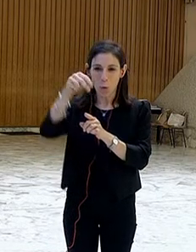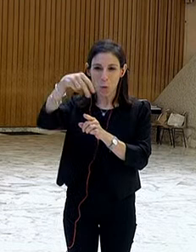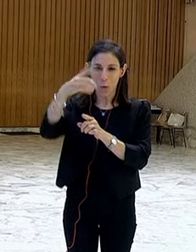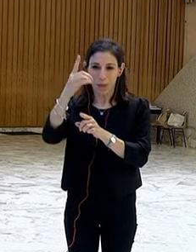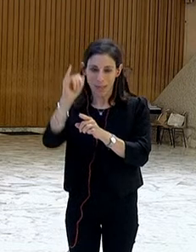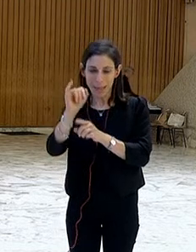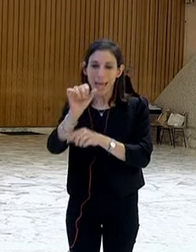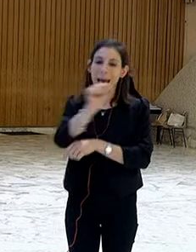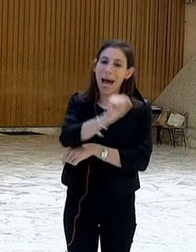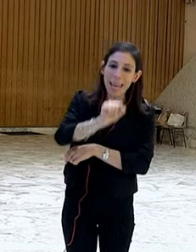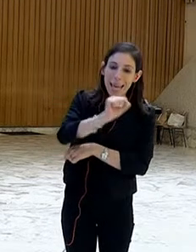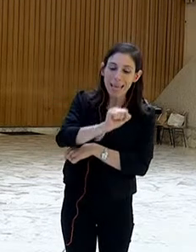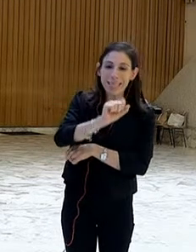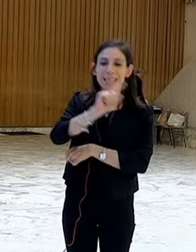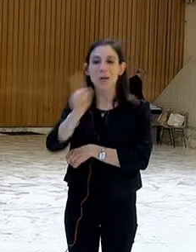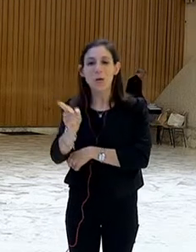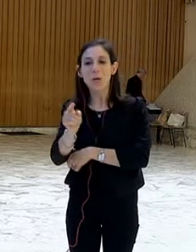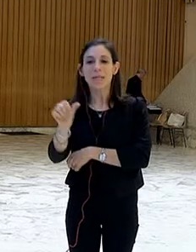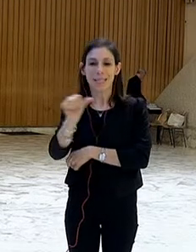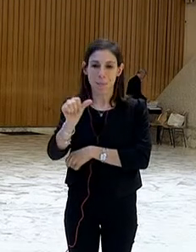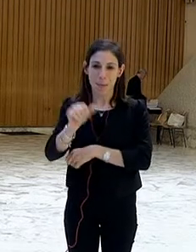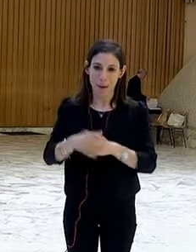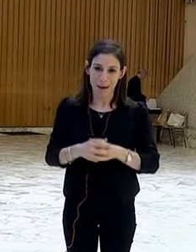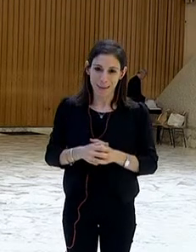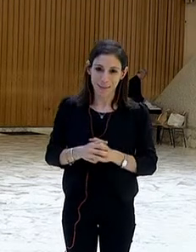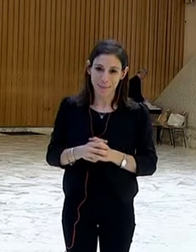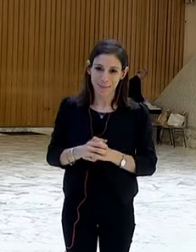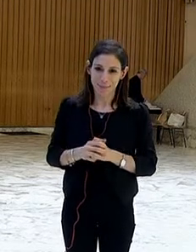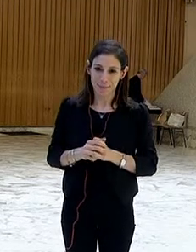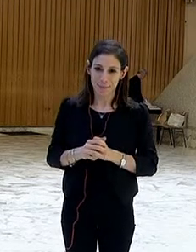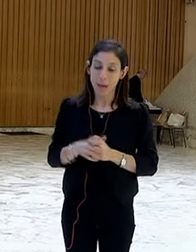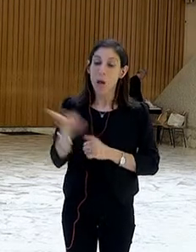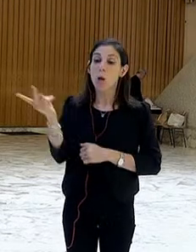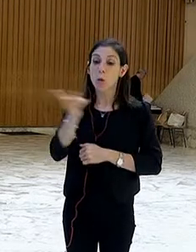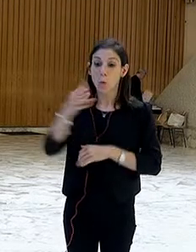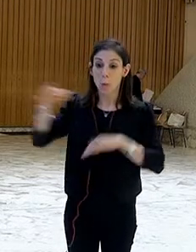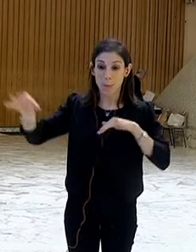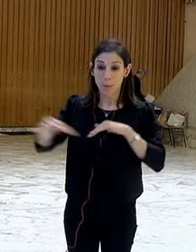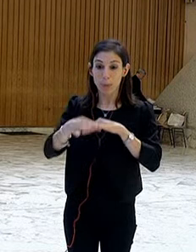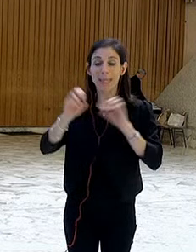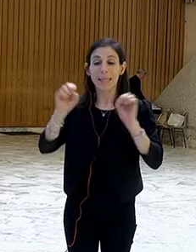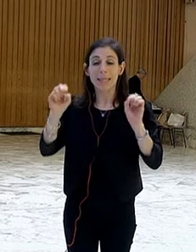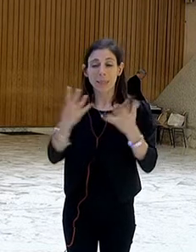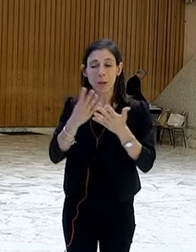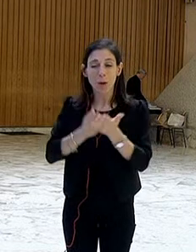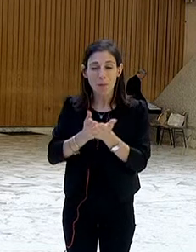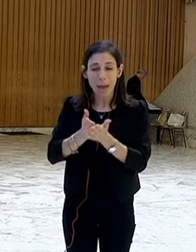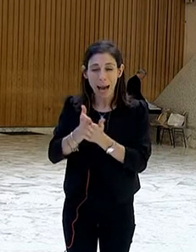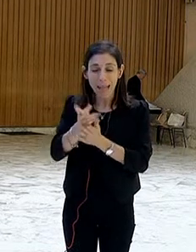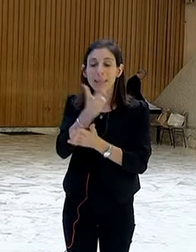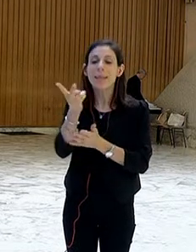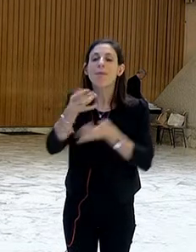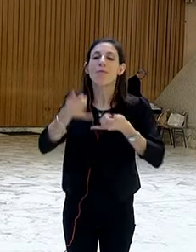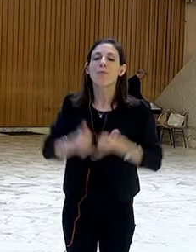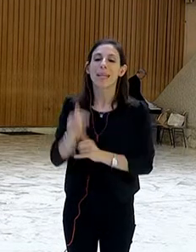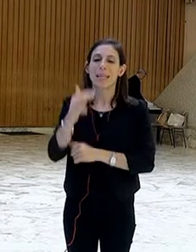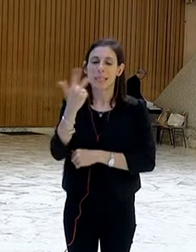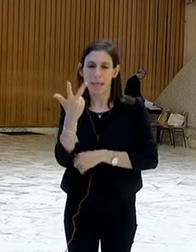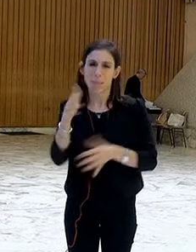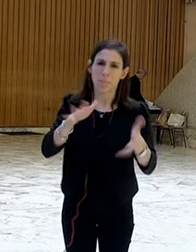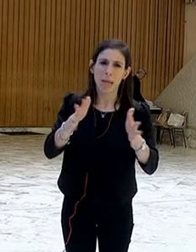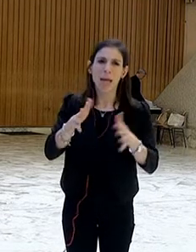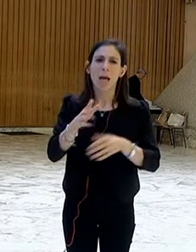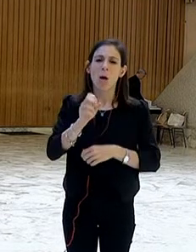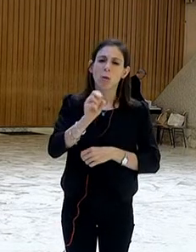Alexis e Glorioso Nsabimana. Sono sposati da 19 anni e hanno 3 figli tra i 18